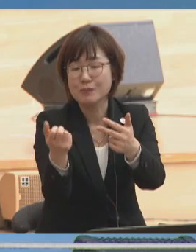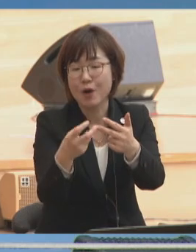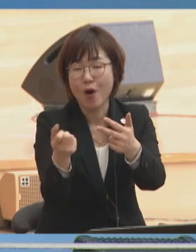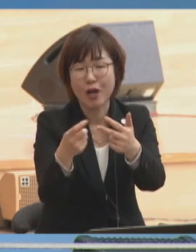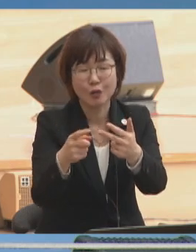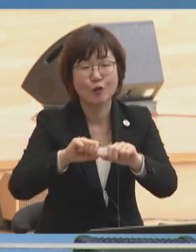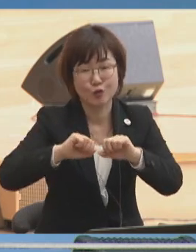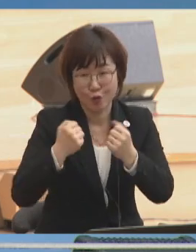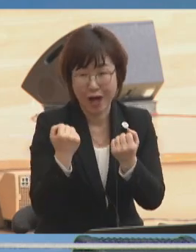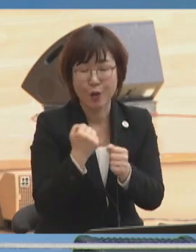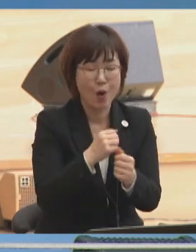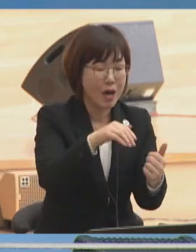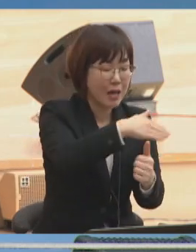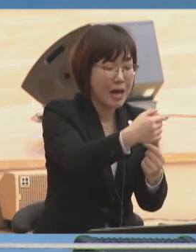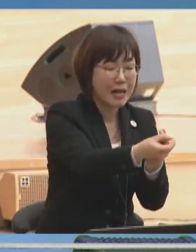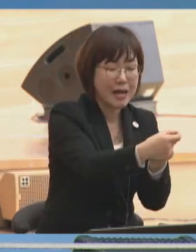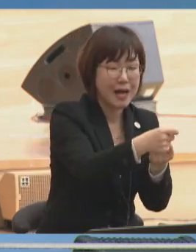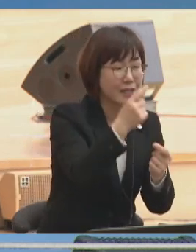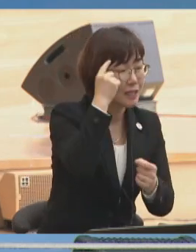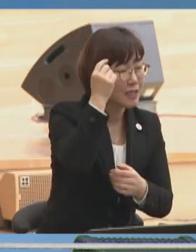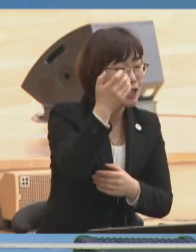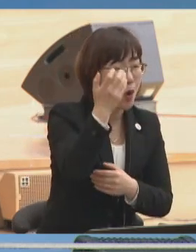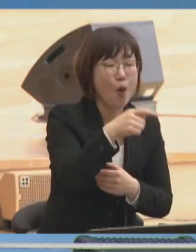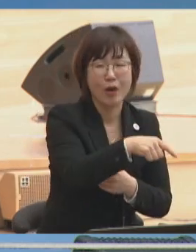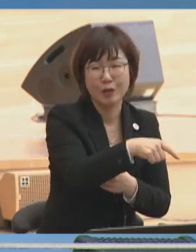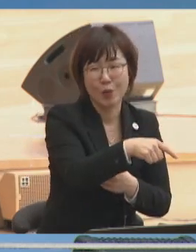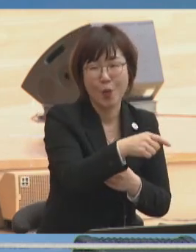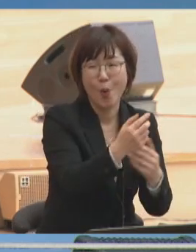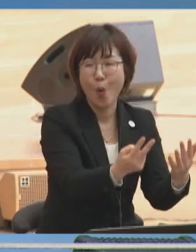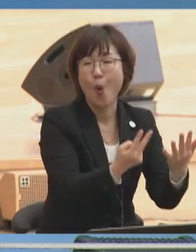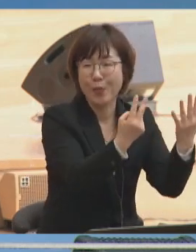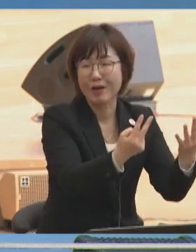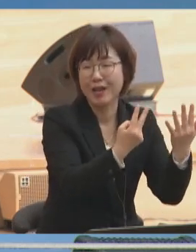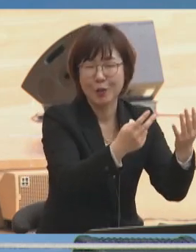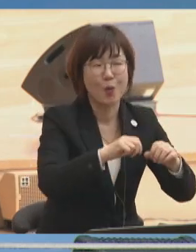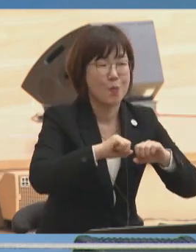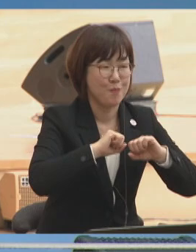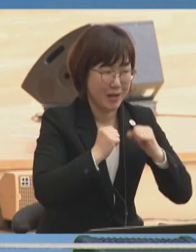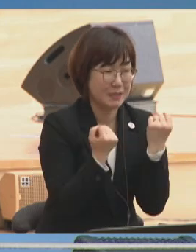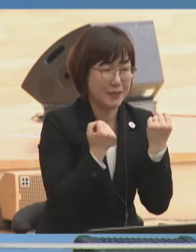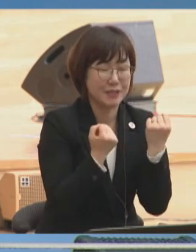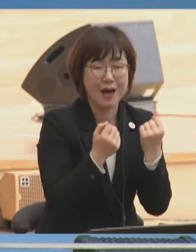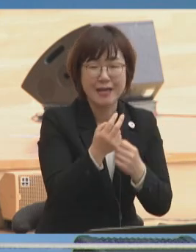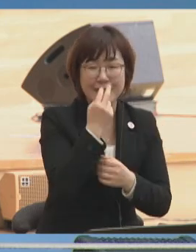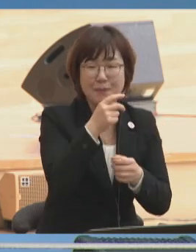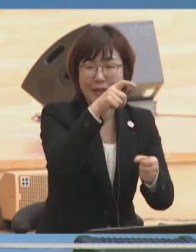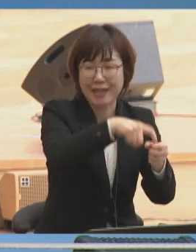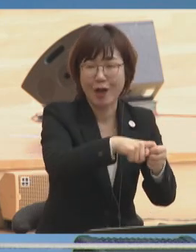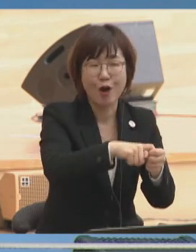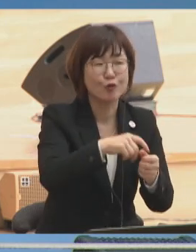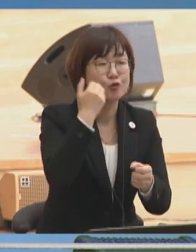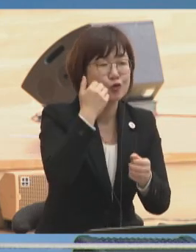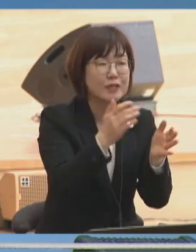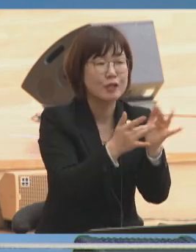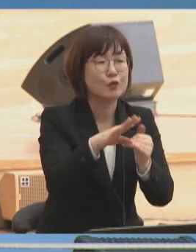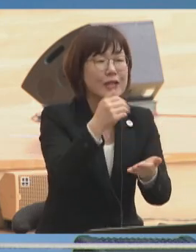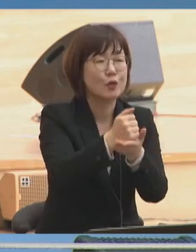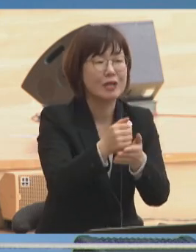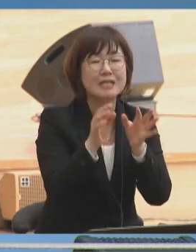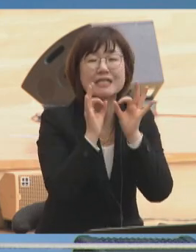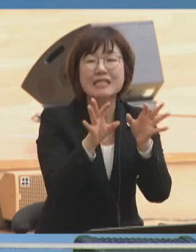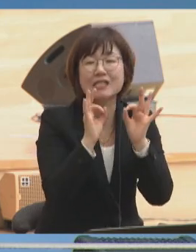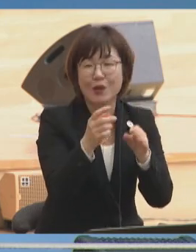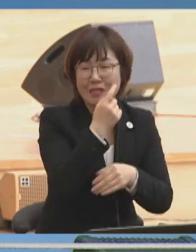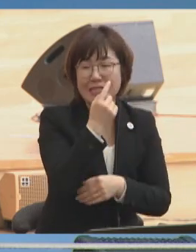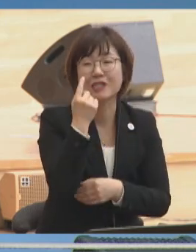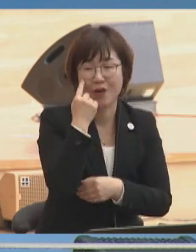순종할 것이고 가까이 있는 영혼들 이 오병의 말씀에도 순종하여 생명의 떡 되신 예수 그리스도를